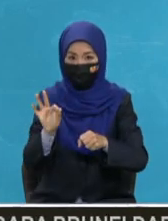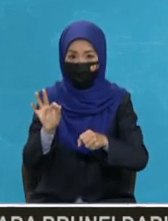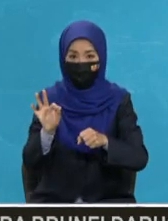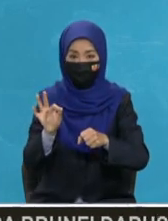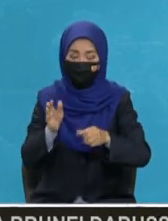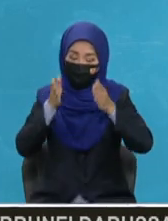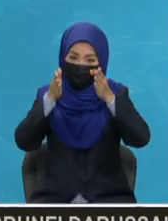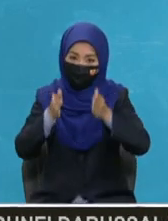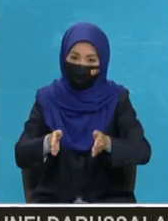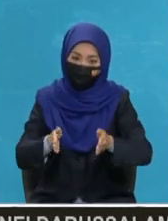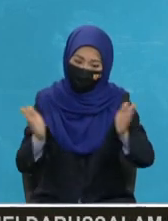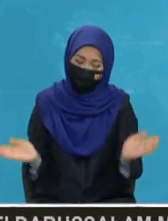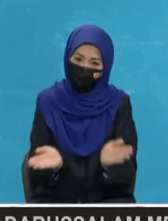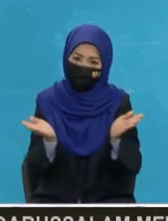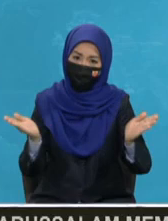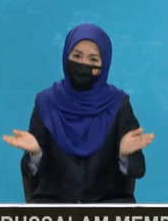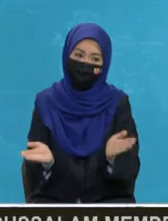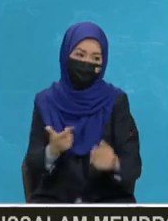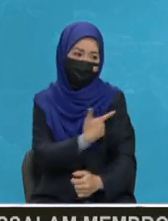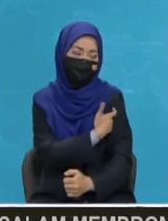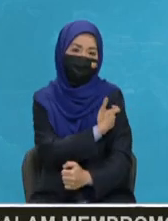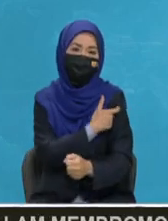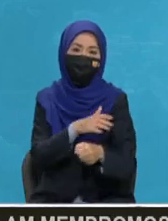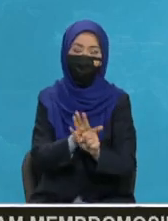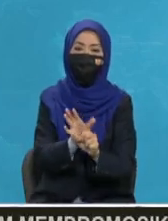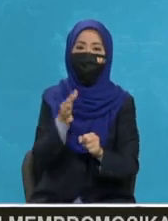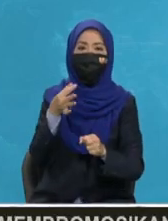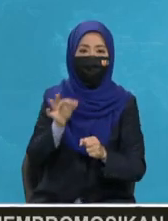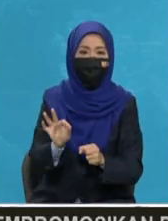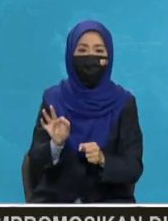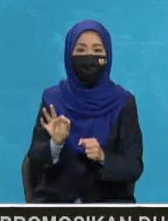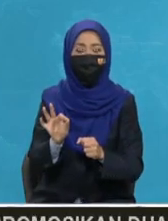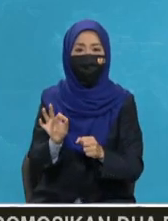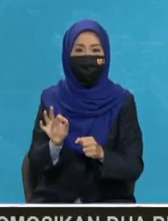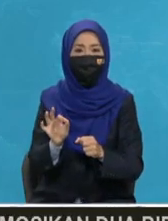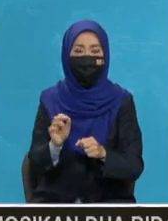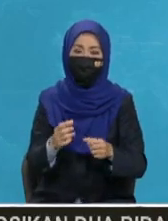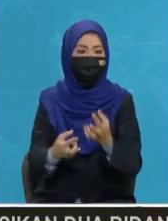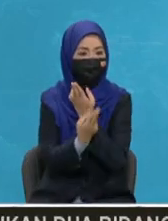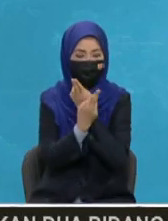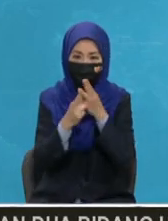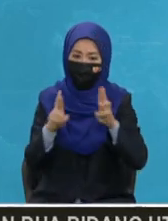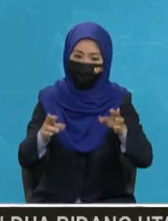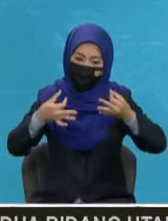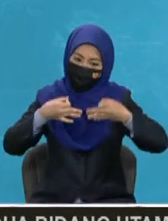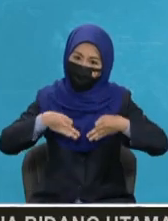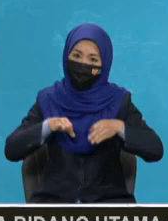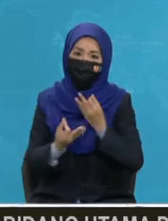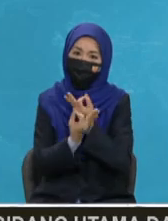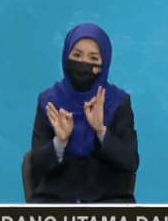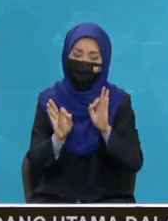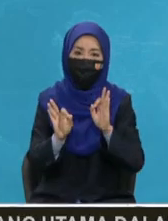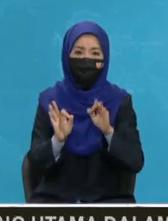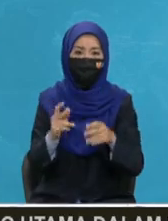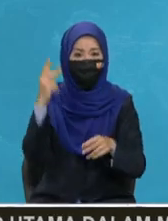orang ramai adalah sangat digalakkan untuk mendapatkan suntikan Baekhyun kubisme bus yang telah disediakan secara percuma oleh